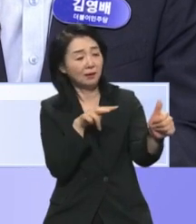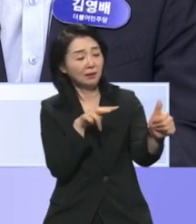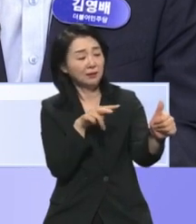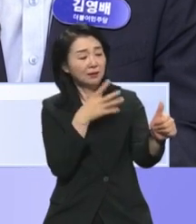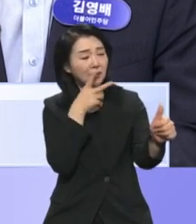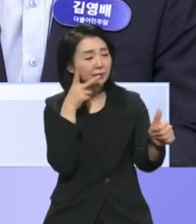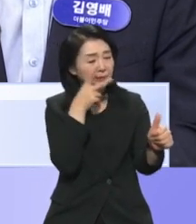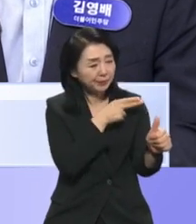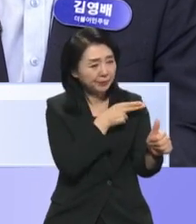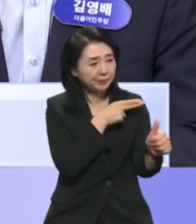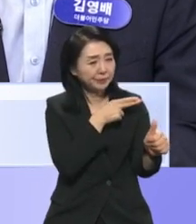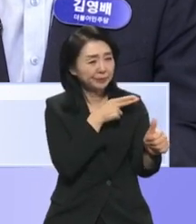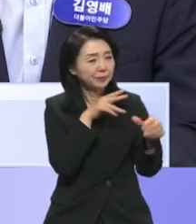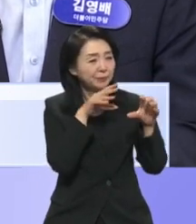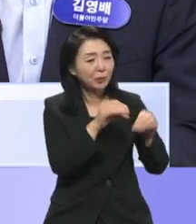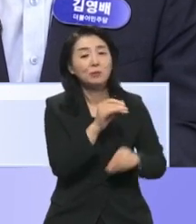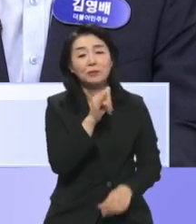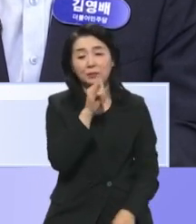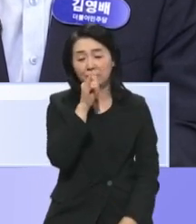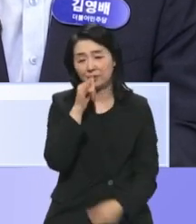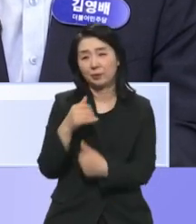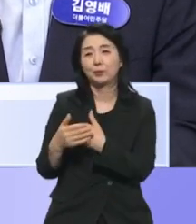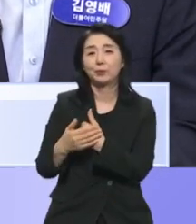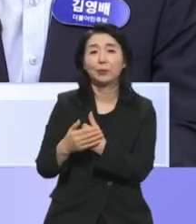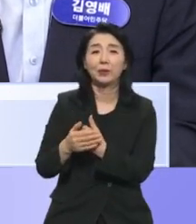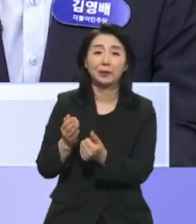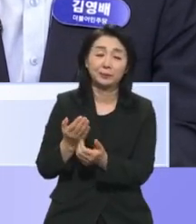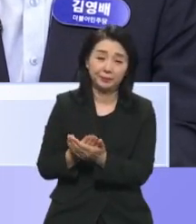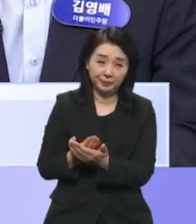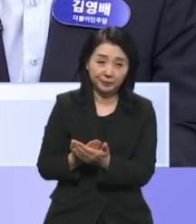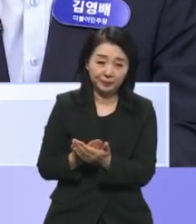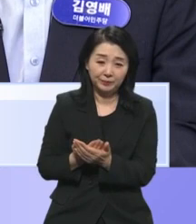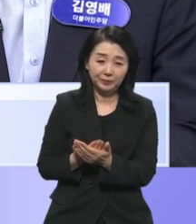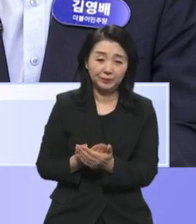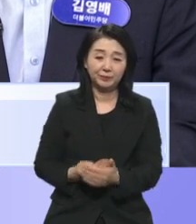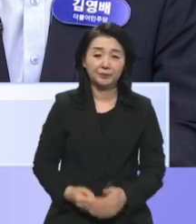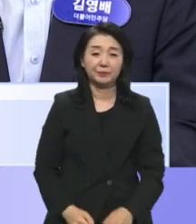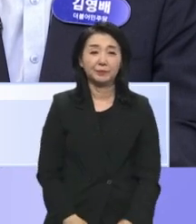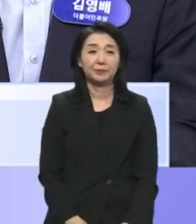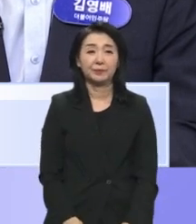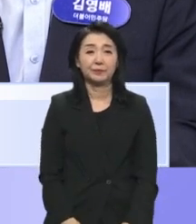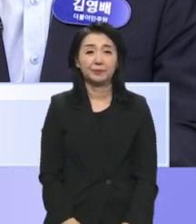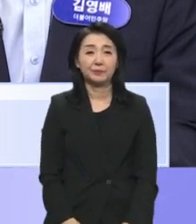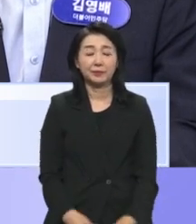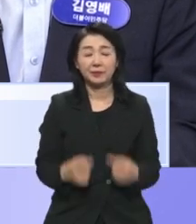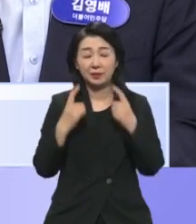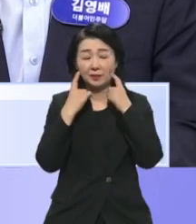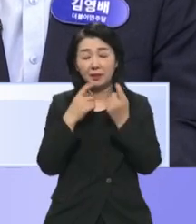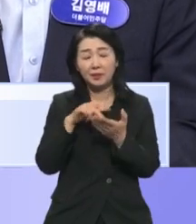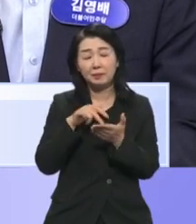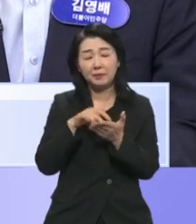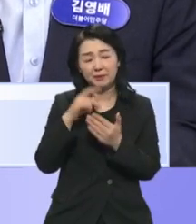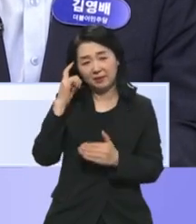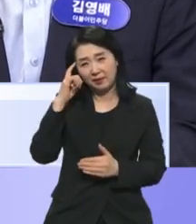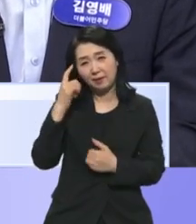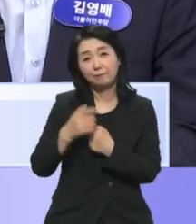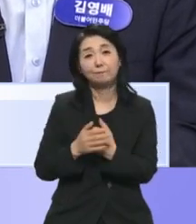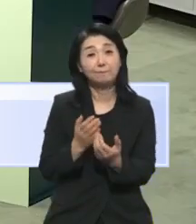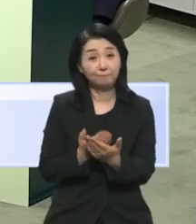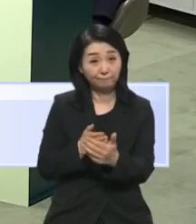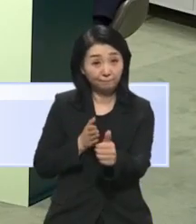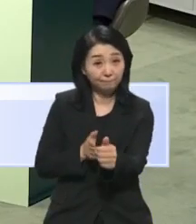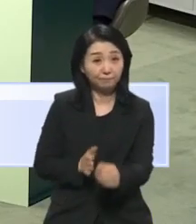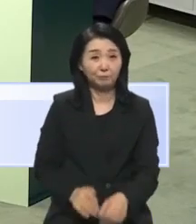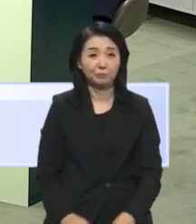단식을 좀 그만할 수 있도록 좀 도와주실 때가 된 거 아닌가 개인적으로 제가 생각을 해봤어요